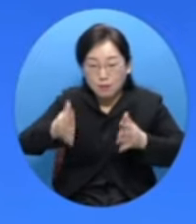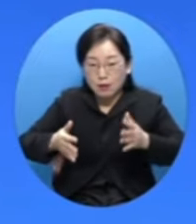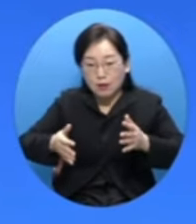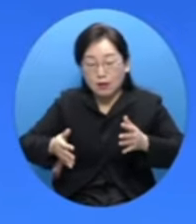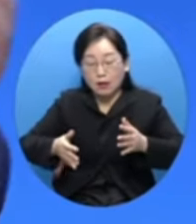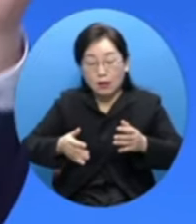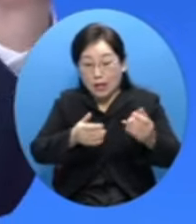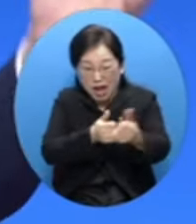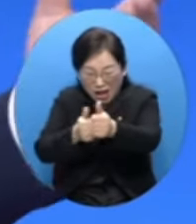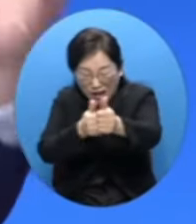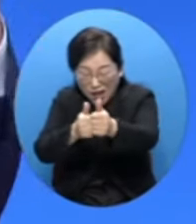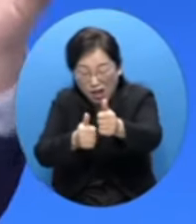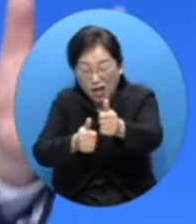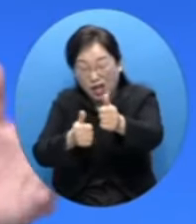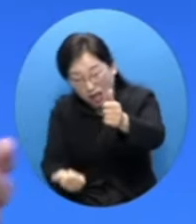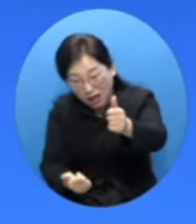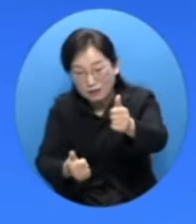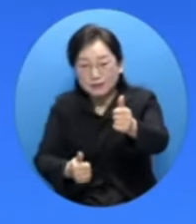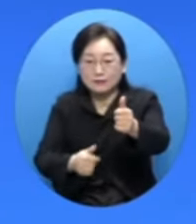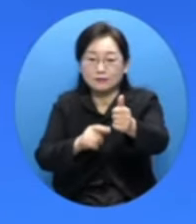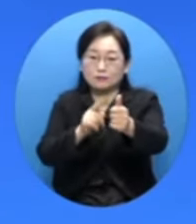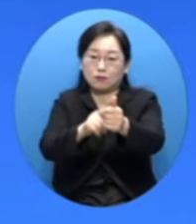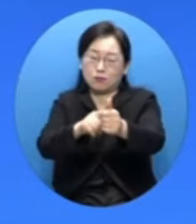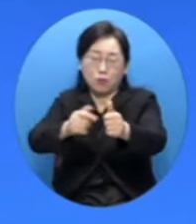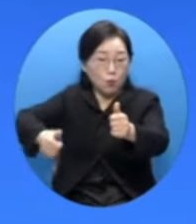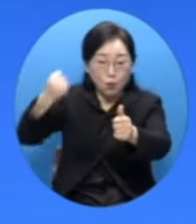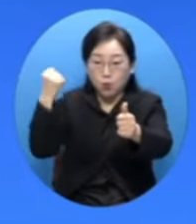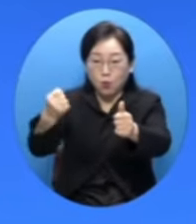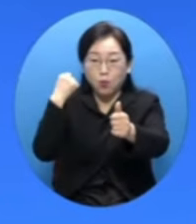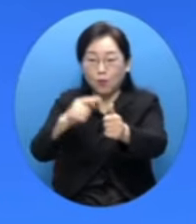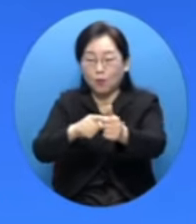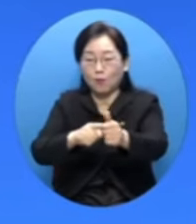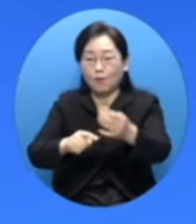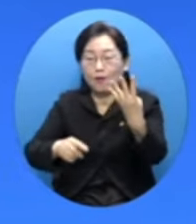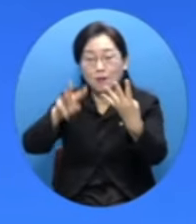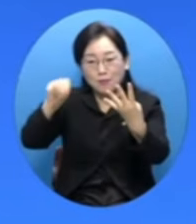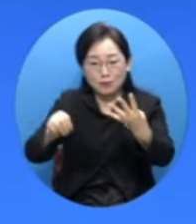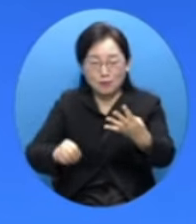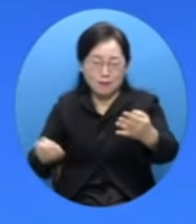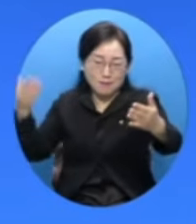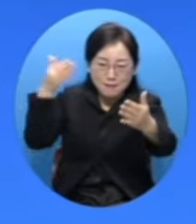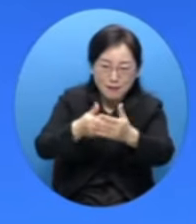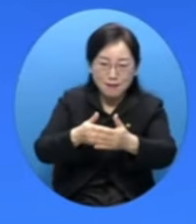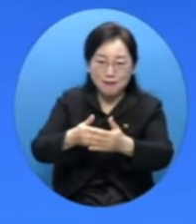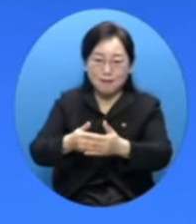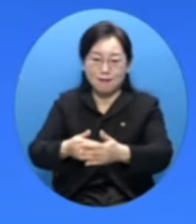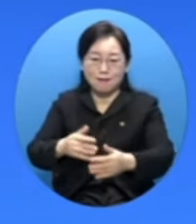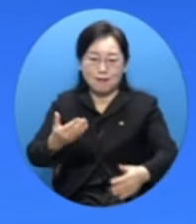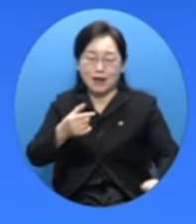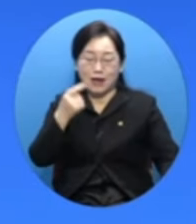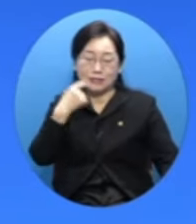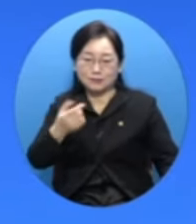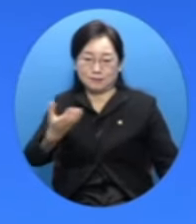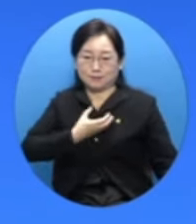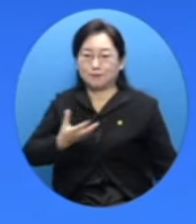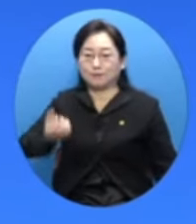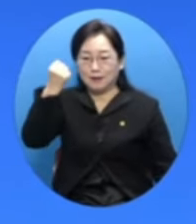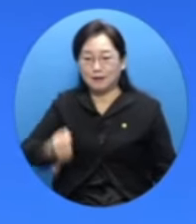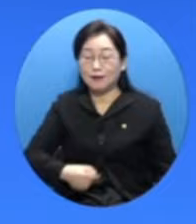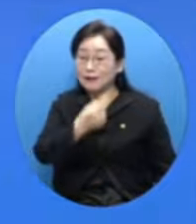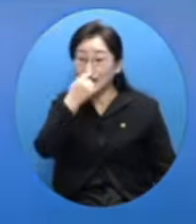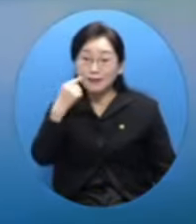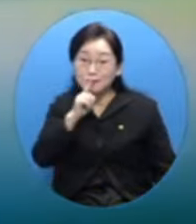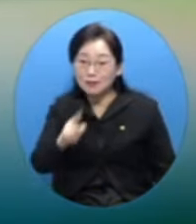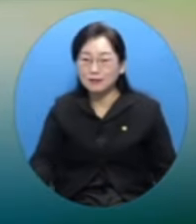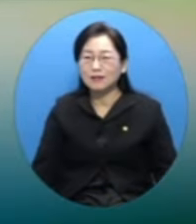말았어요. 그래서 이 사람이 세계 신기록을 세우면서 결승전을 통과하고 금메달을 목에 걸었을 때 이렇게 그는 간증했습니다. 처음